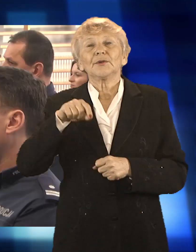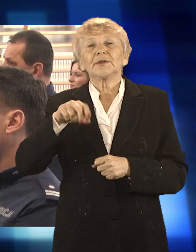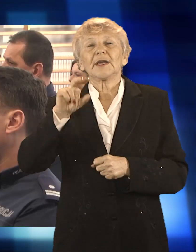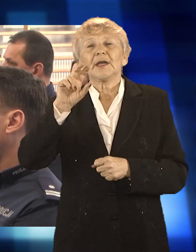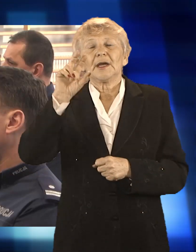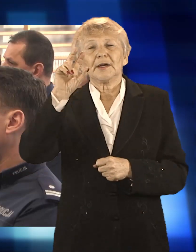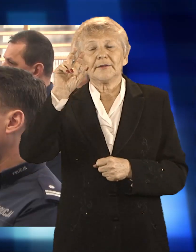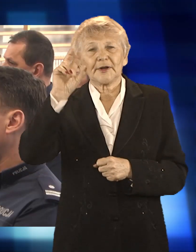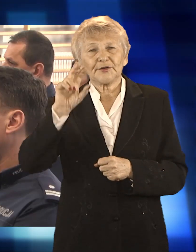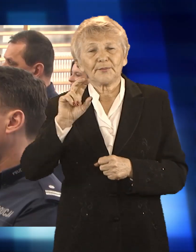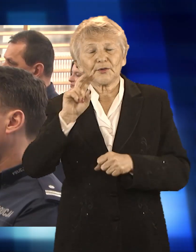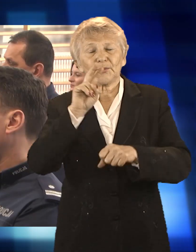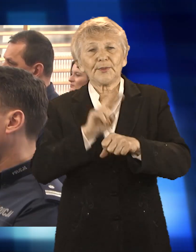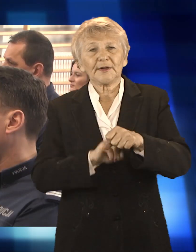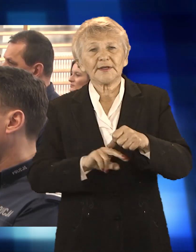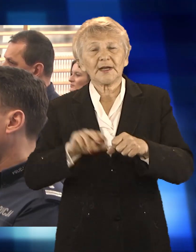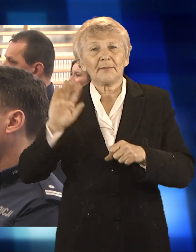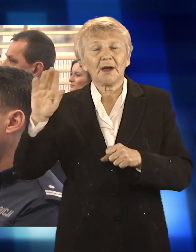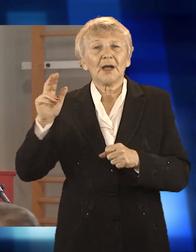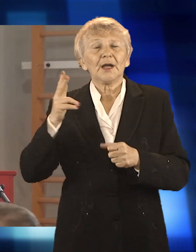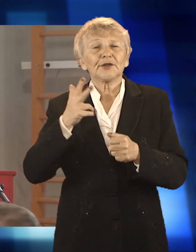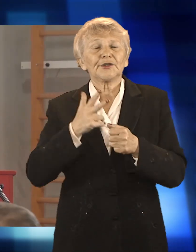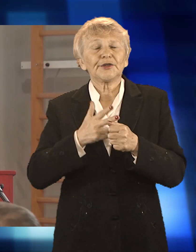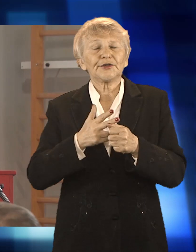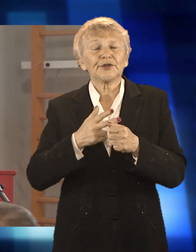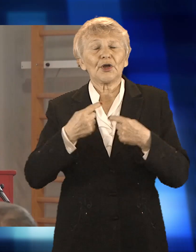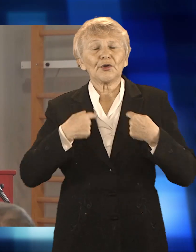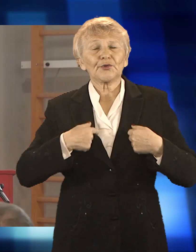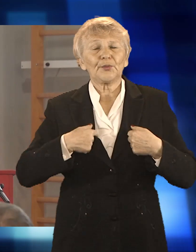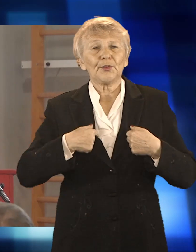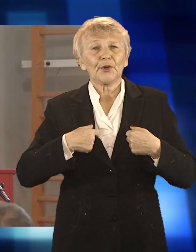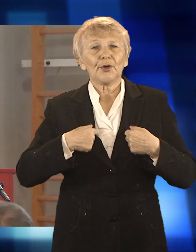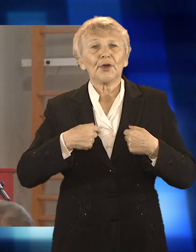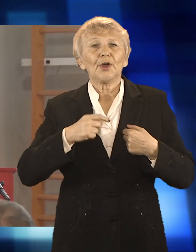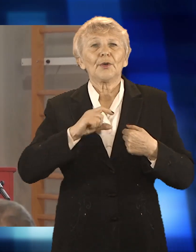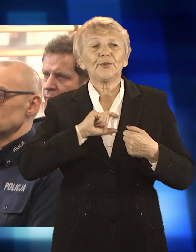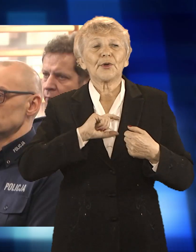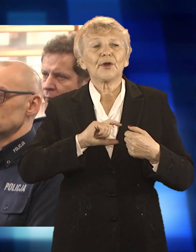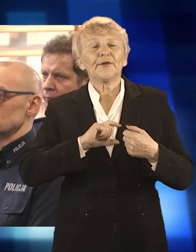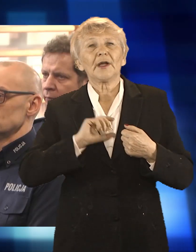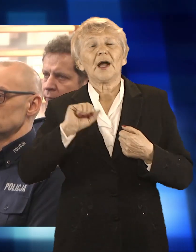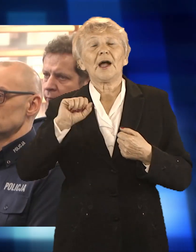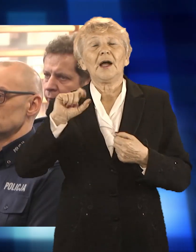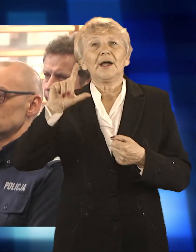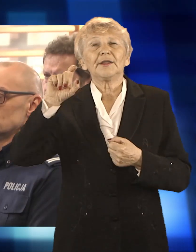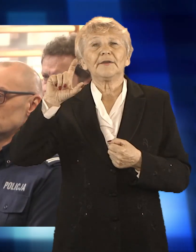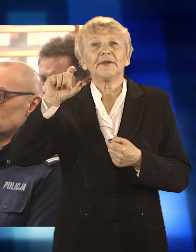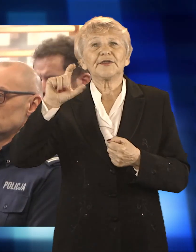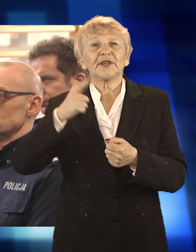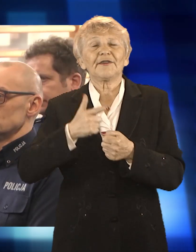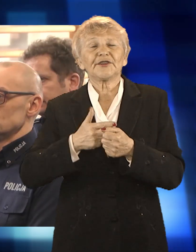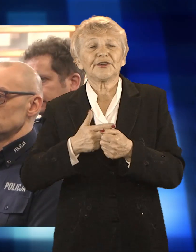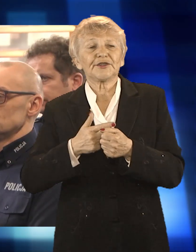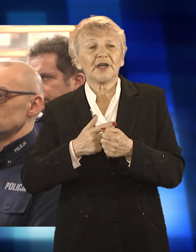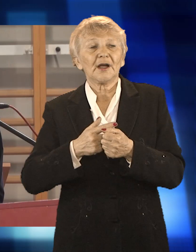utrzymał. Przypomnijmy, że Komenda Powiatowa Policji w Raciborzu poza 30 pracownikami cywilnymi dysponuje 220 etatami, które, jak